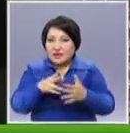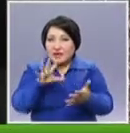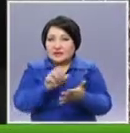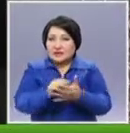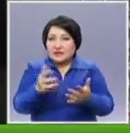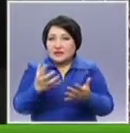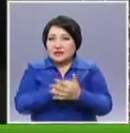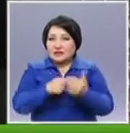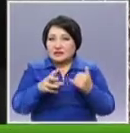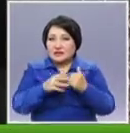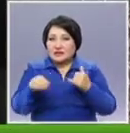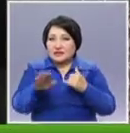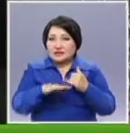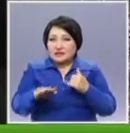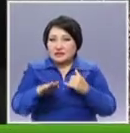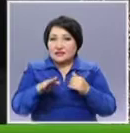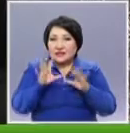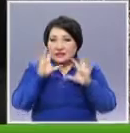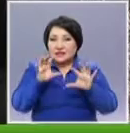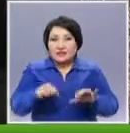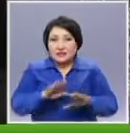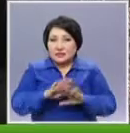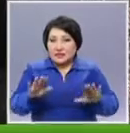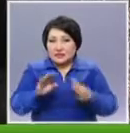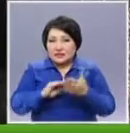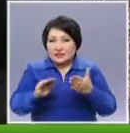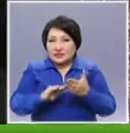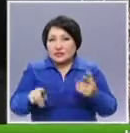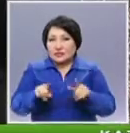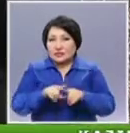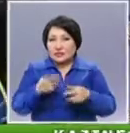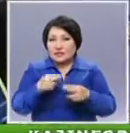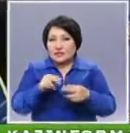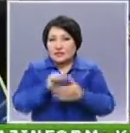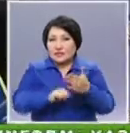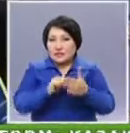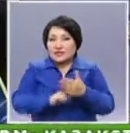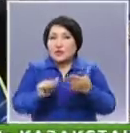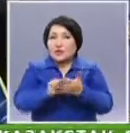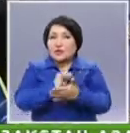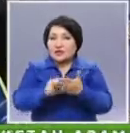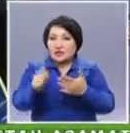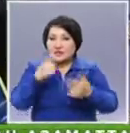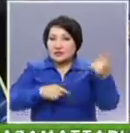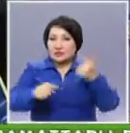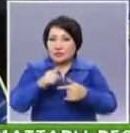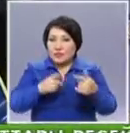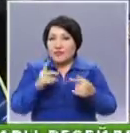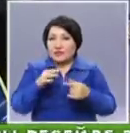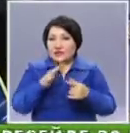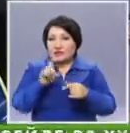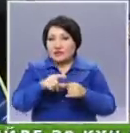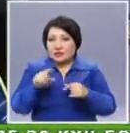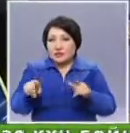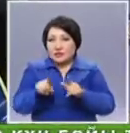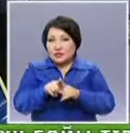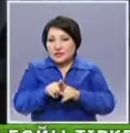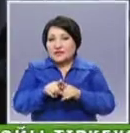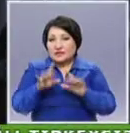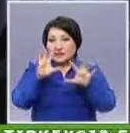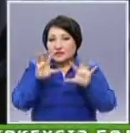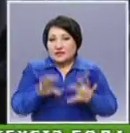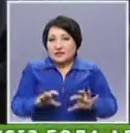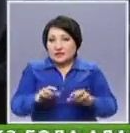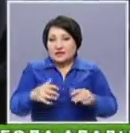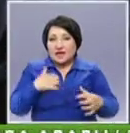ретінде заңдастырылмайтындығы жазылған. Осы себептен де құжаттар қайтарылуда. Алайда отандастарымыз өзге елдегі мүлкін заңдастыруға асығар емес. Әлі